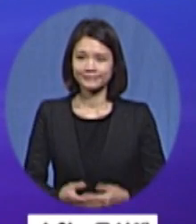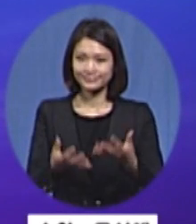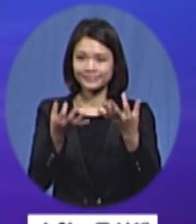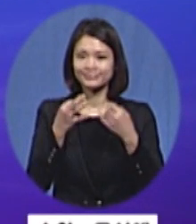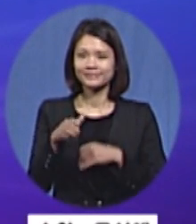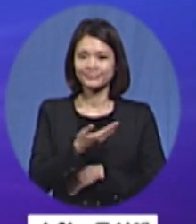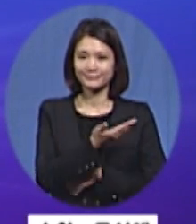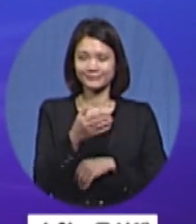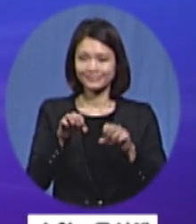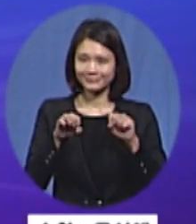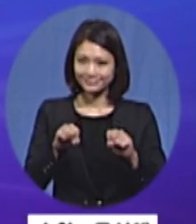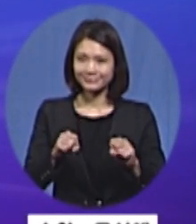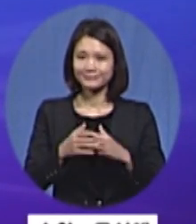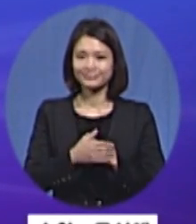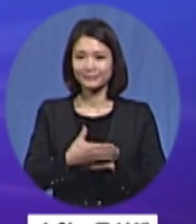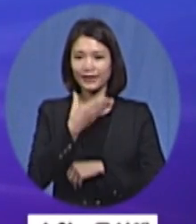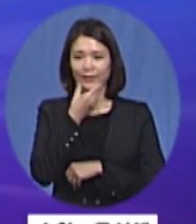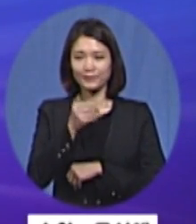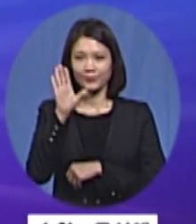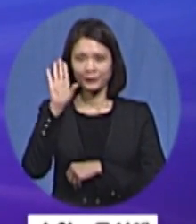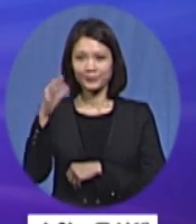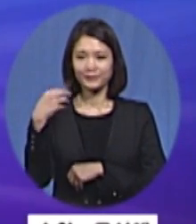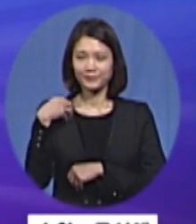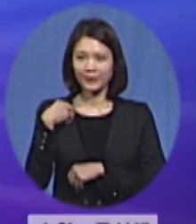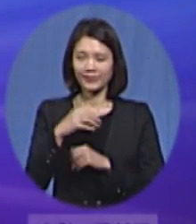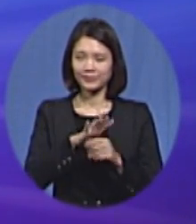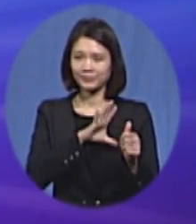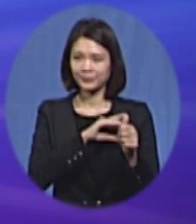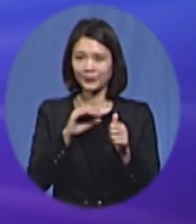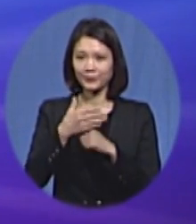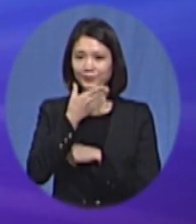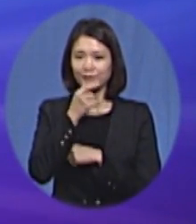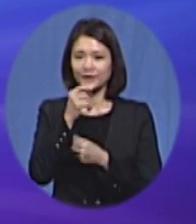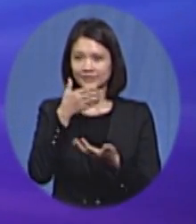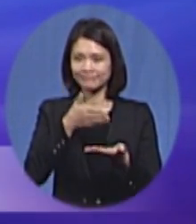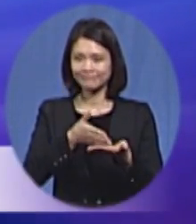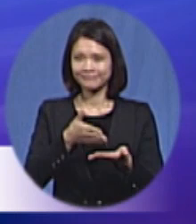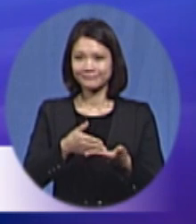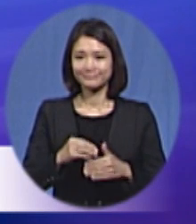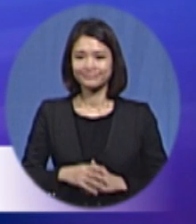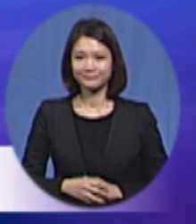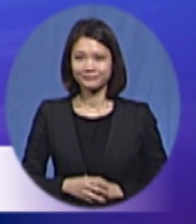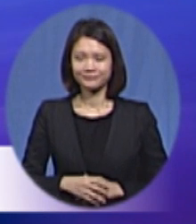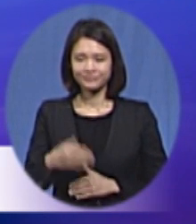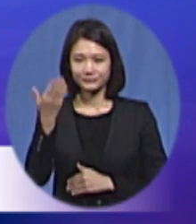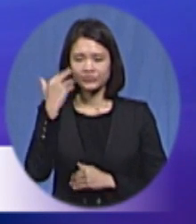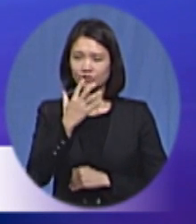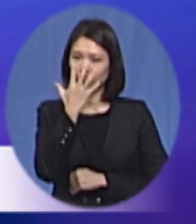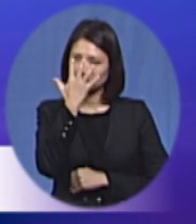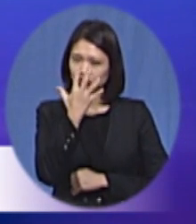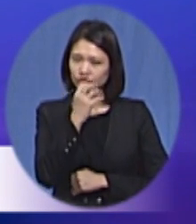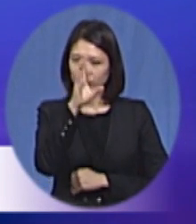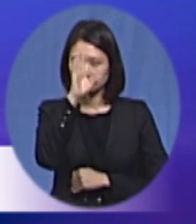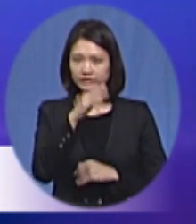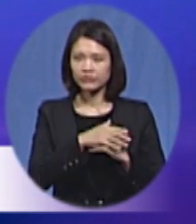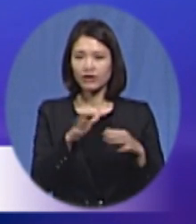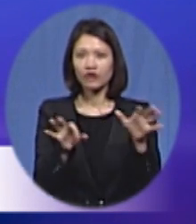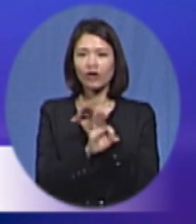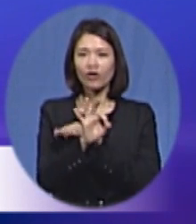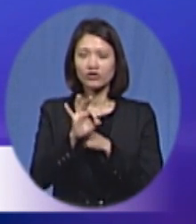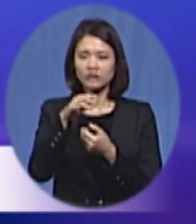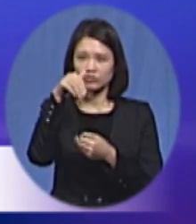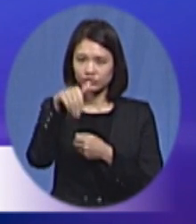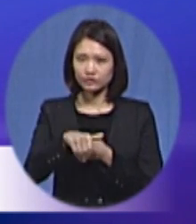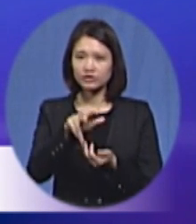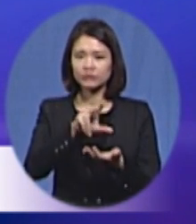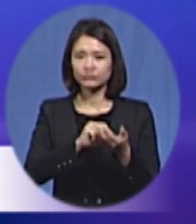시청자 여러분 안녕하십니까? 행복한 미래를 여는 방송 복지TV 뉴스입니다. 최근 우울증과 경제적인 문제로